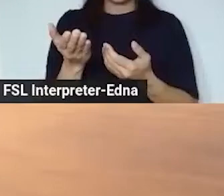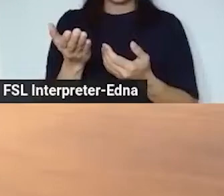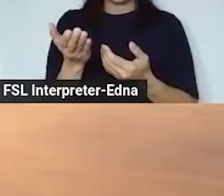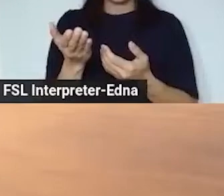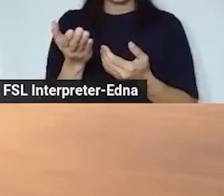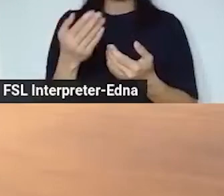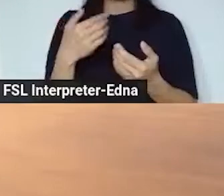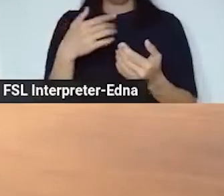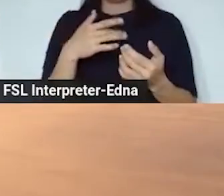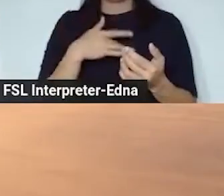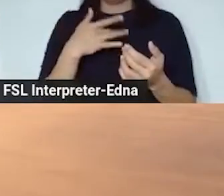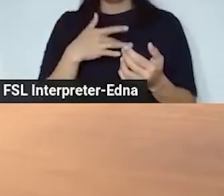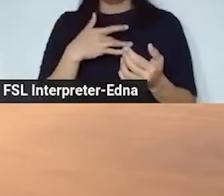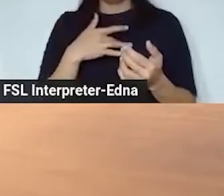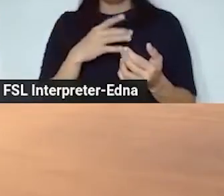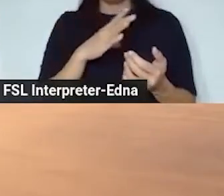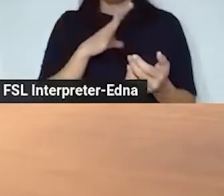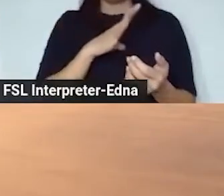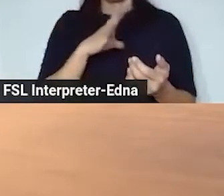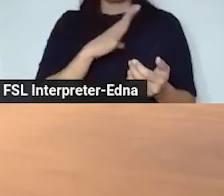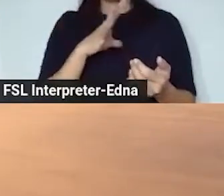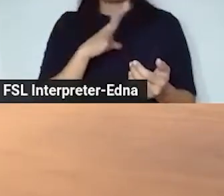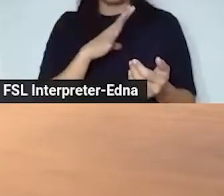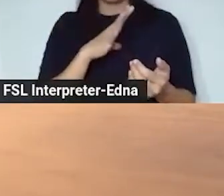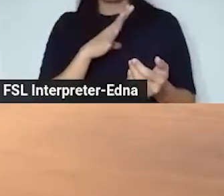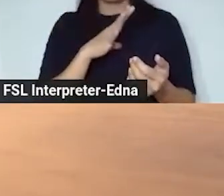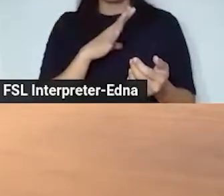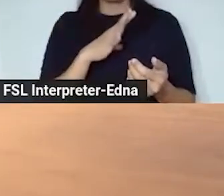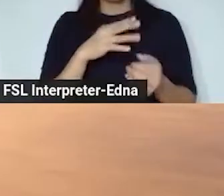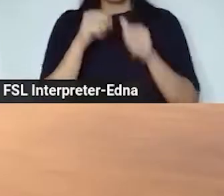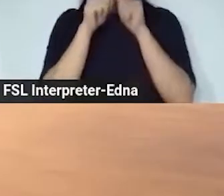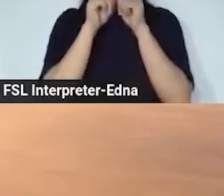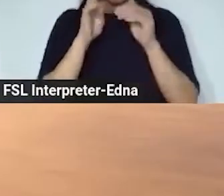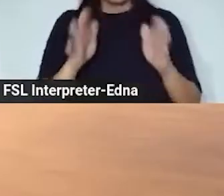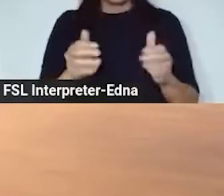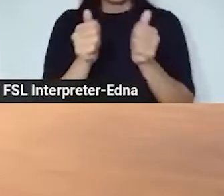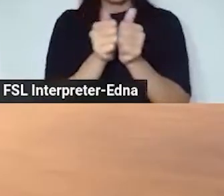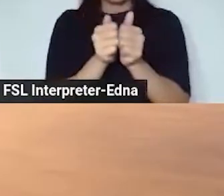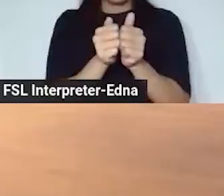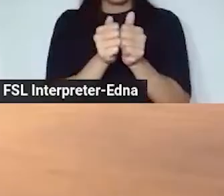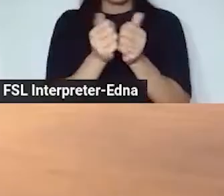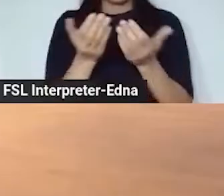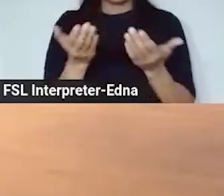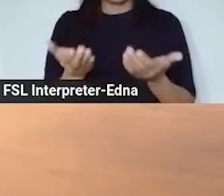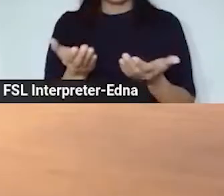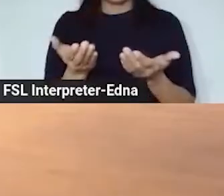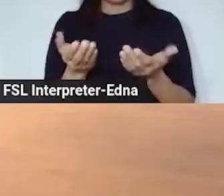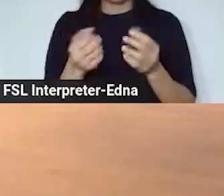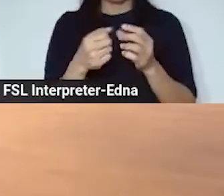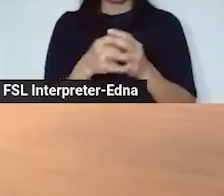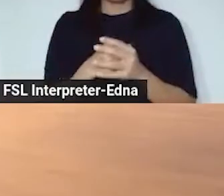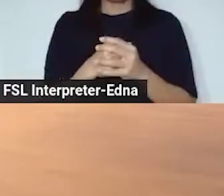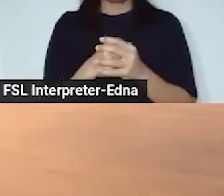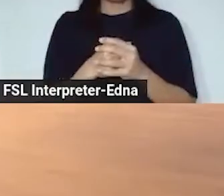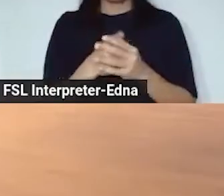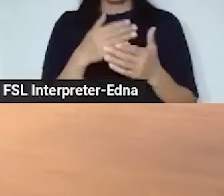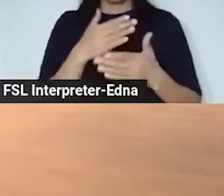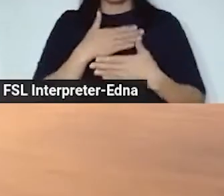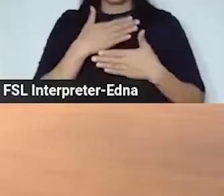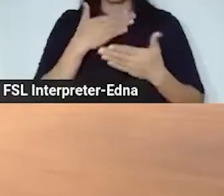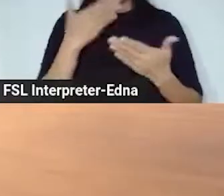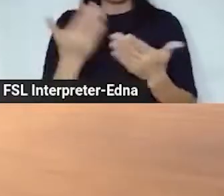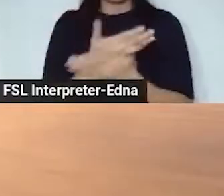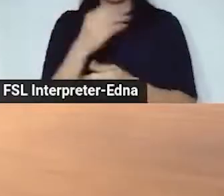Okay lang din po, mabuting mabuti, at I am so blessed to be with you, Miss Peggy, and Happy New Year po sa